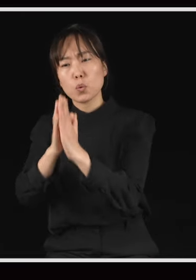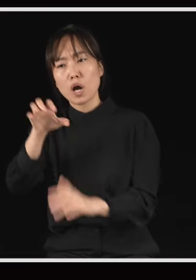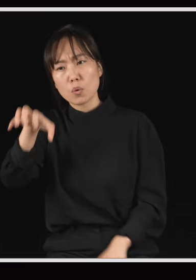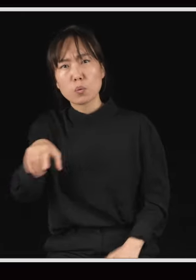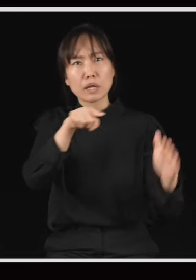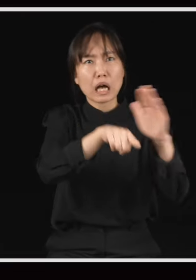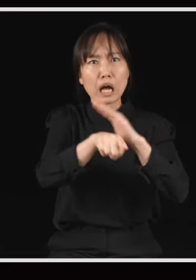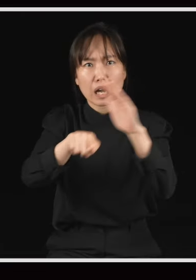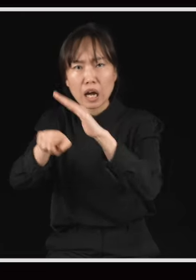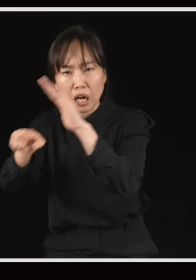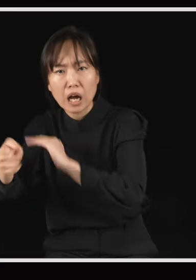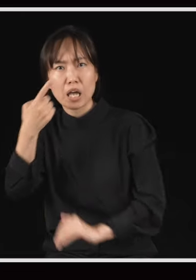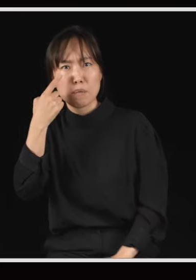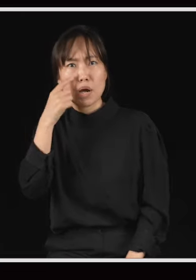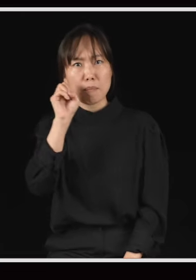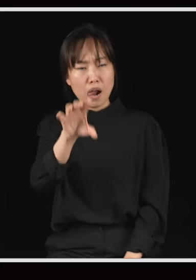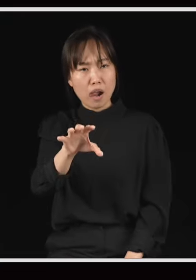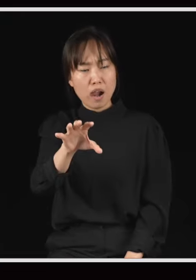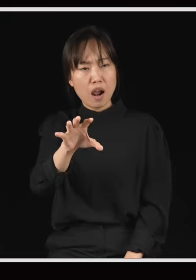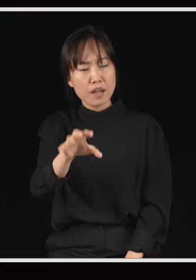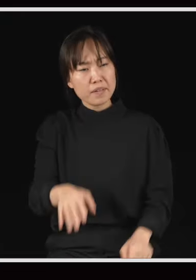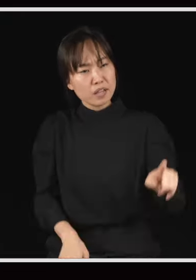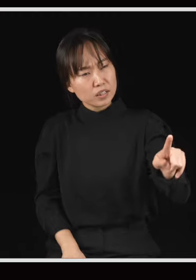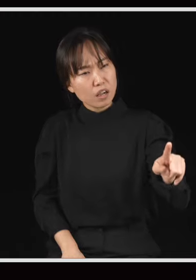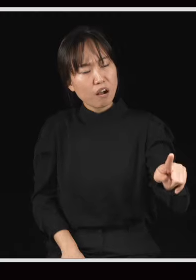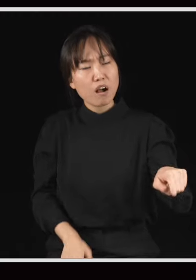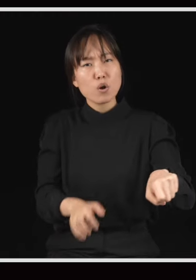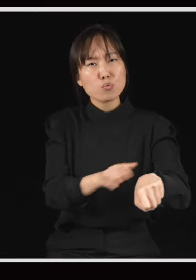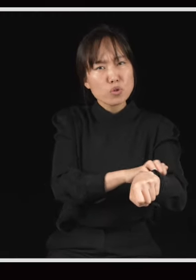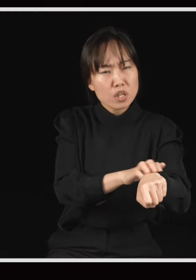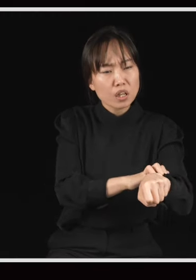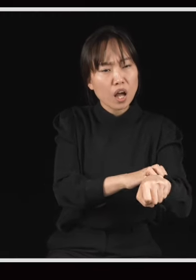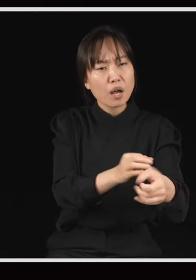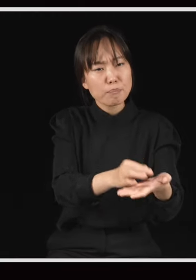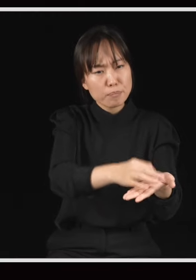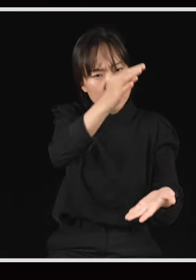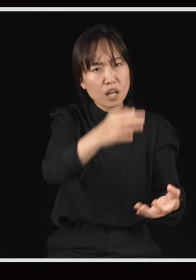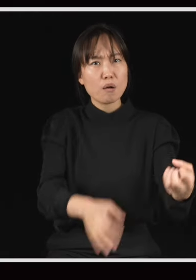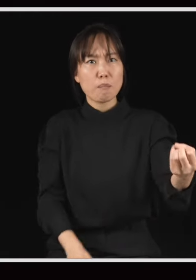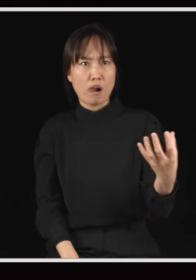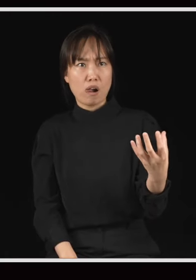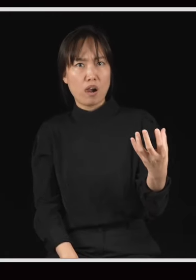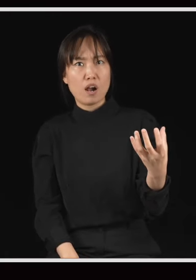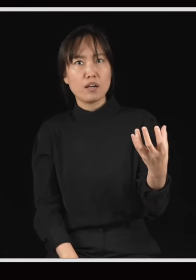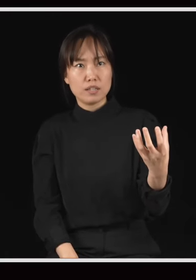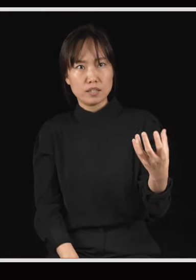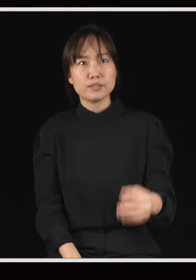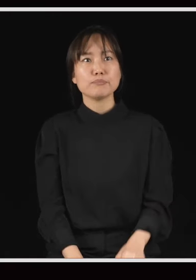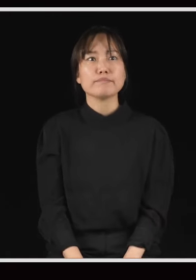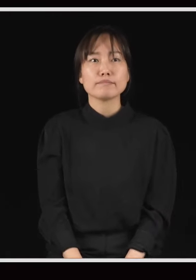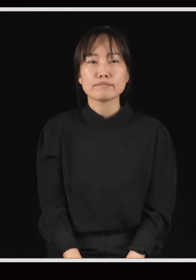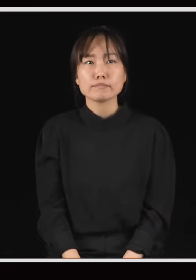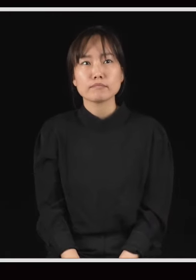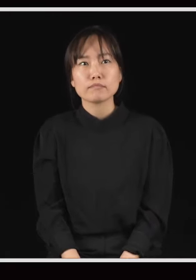만나보시고, 다양하게 만나보시라고 말씀을 드리는데, 번거로워하시고 비싸다고 하시고 등등등 이유가